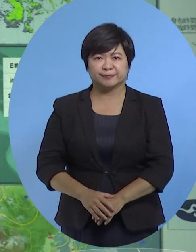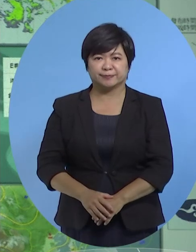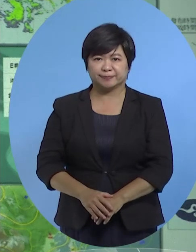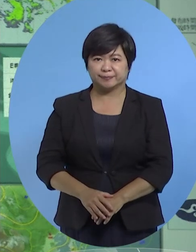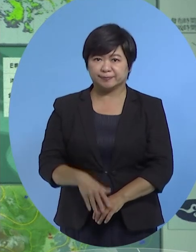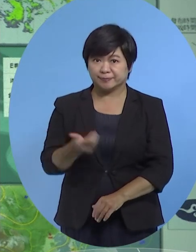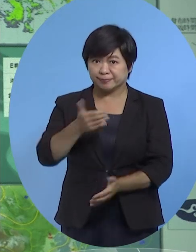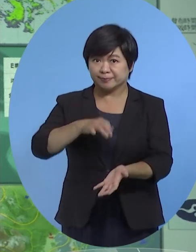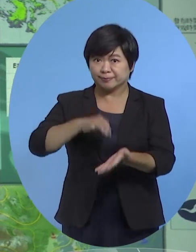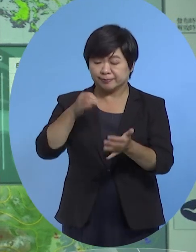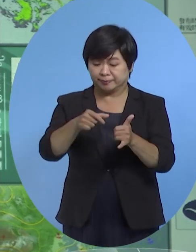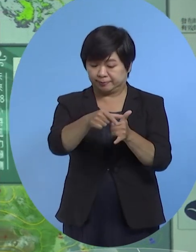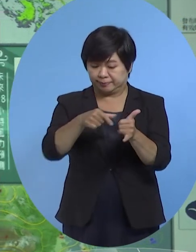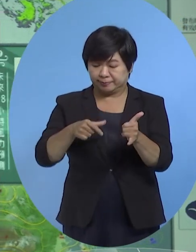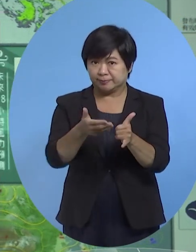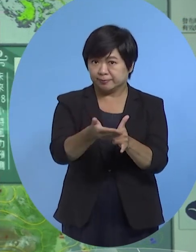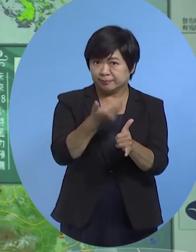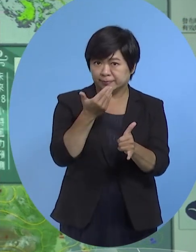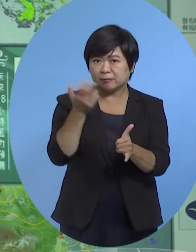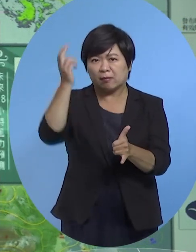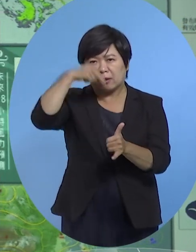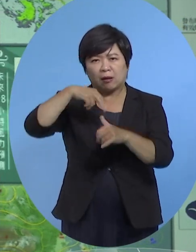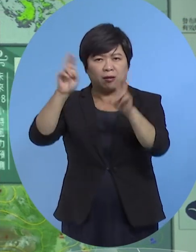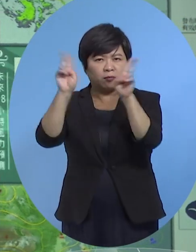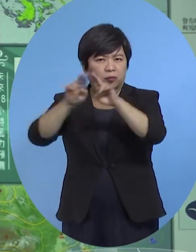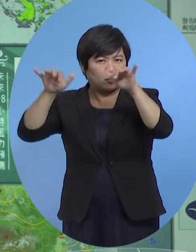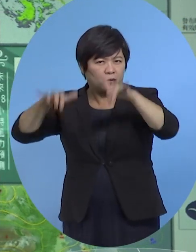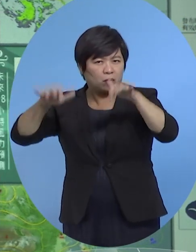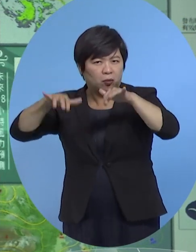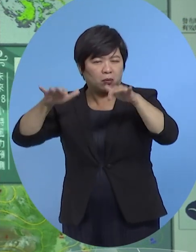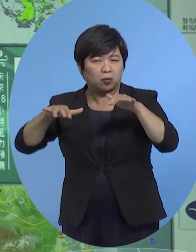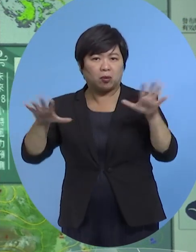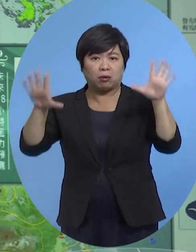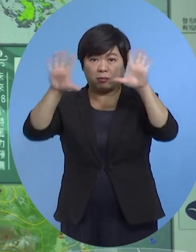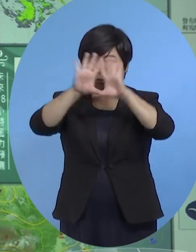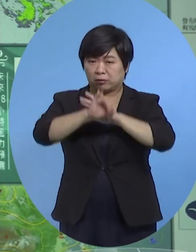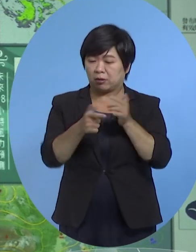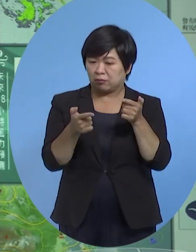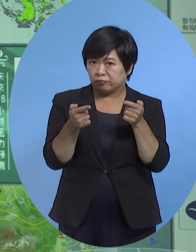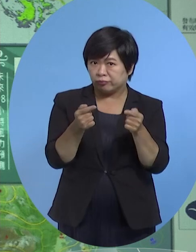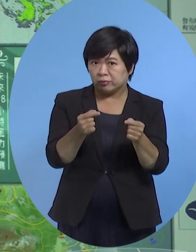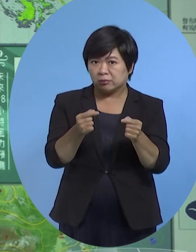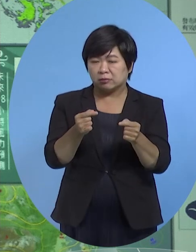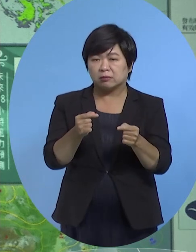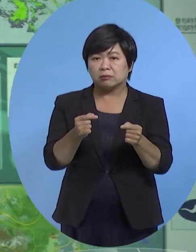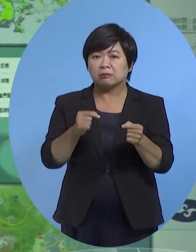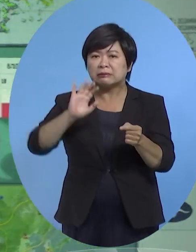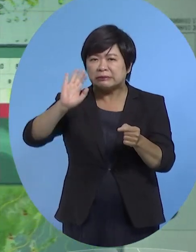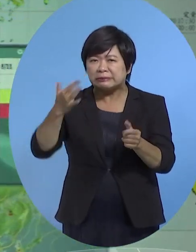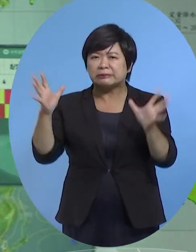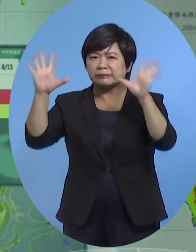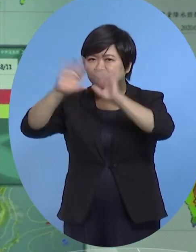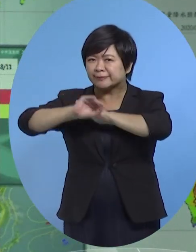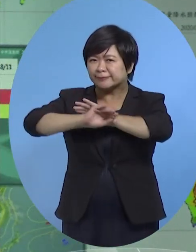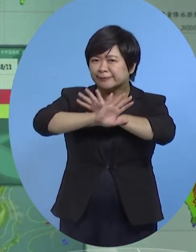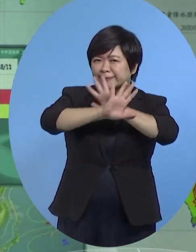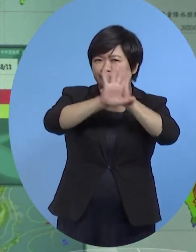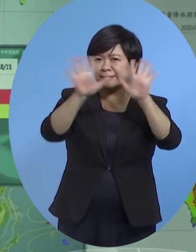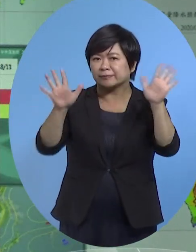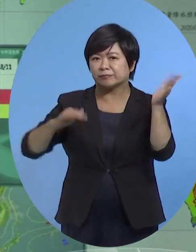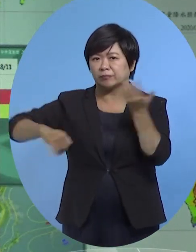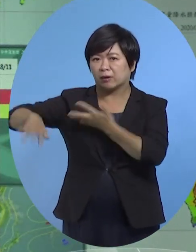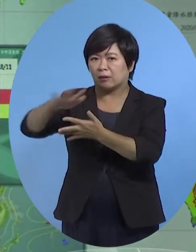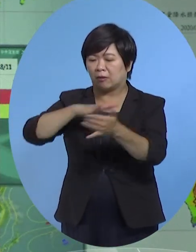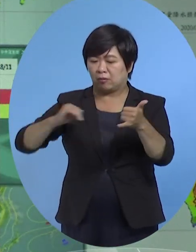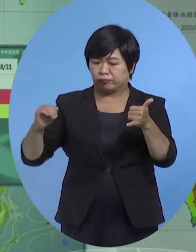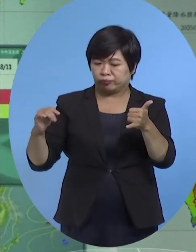刚才提到了中部以北这些午后雷阵雨的到晚上会稍微趋缓，不过今天晚上到明天的凌晨，随着台风外围环流逐